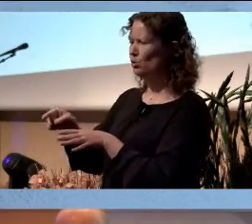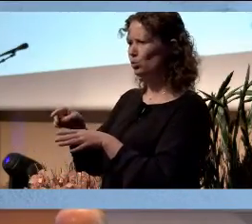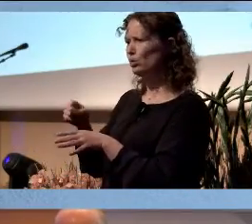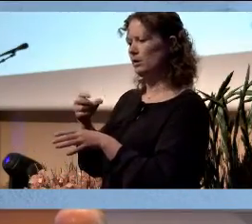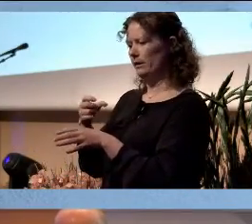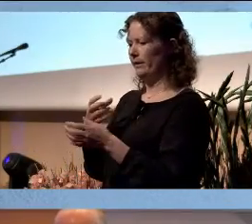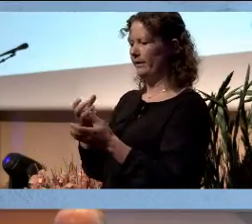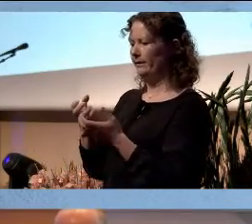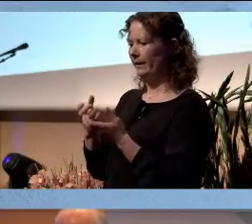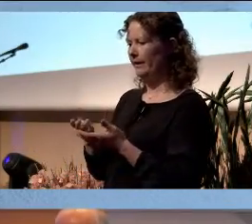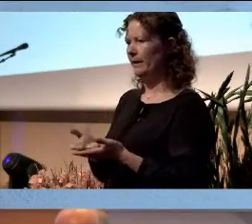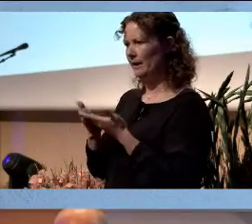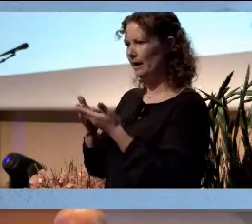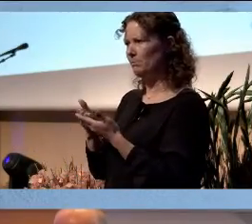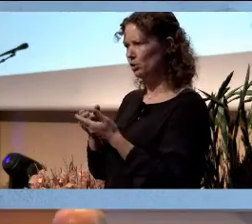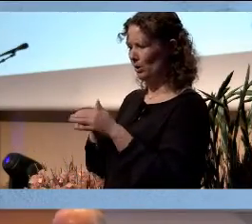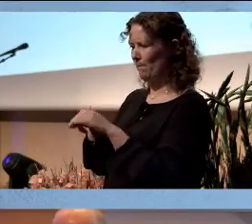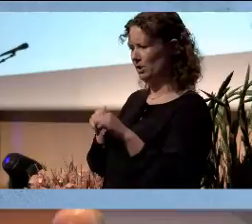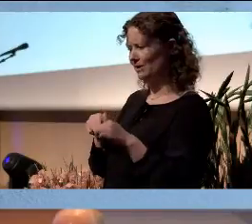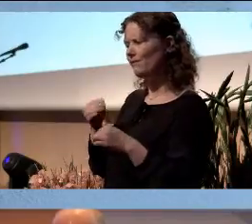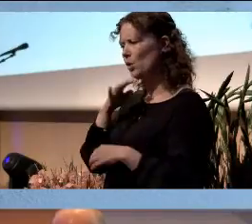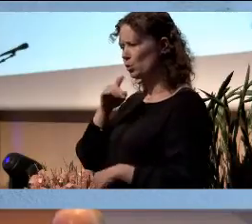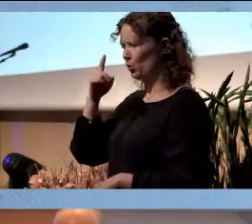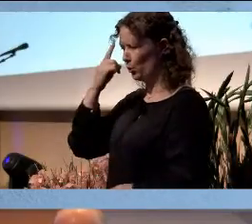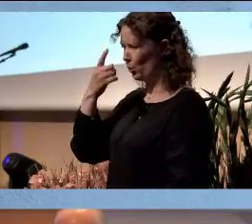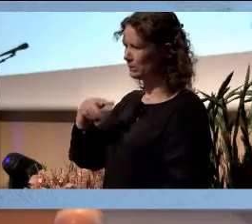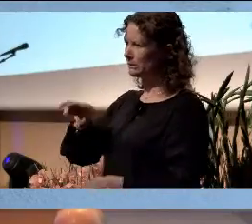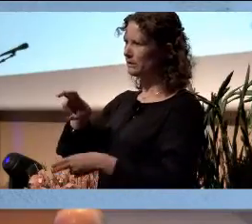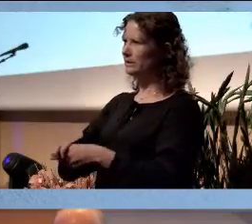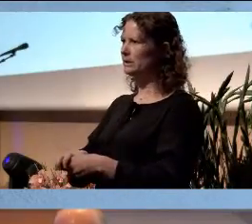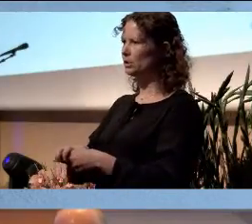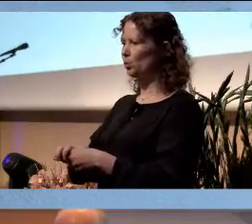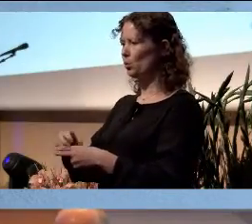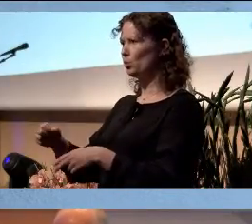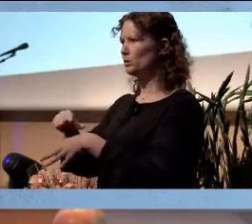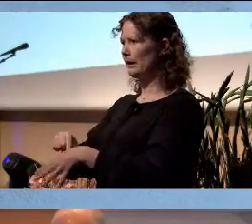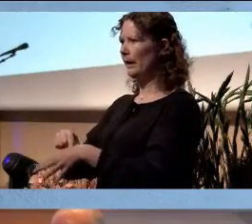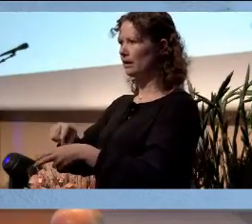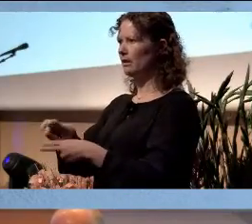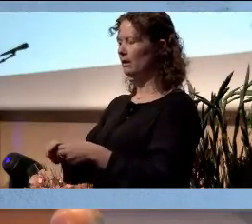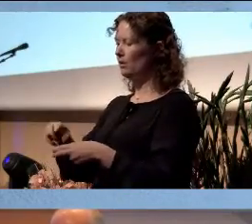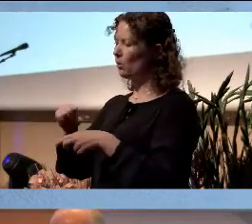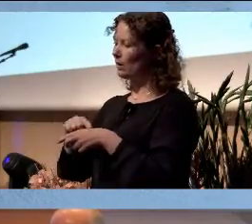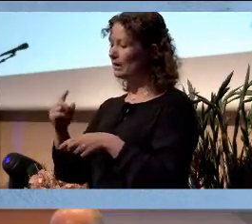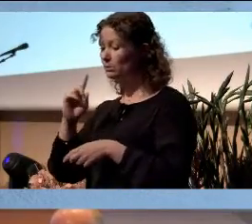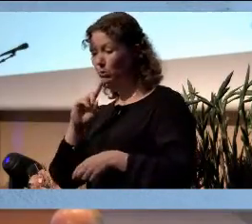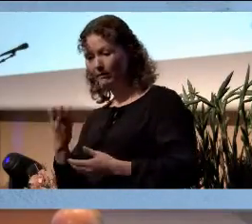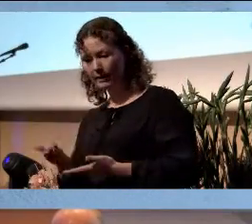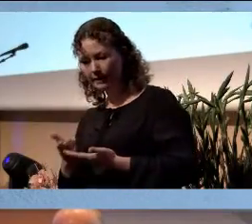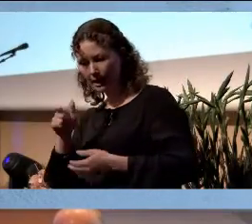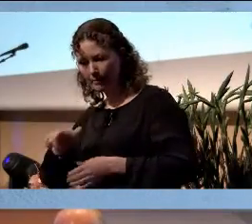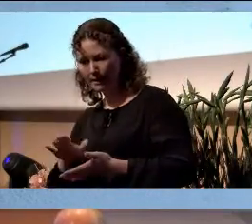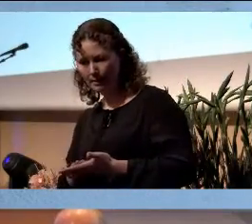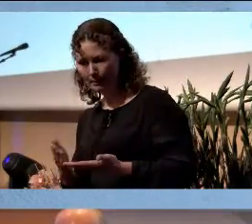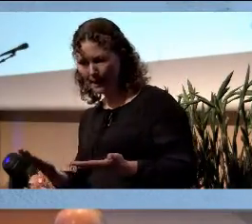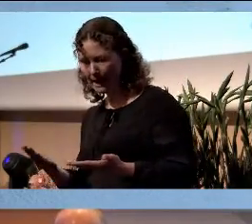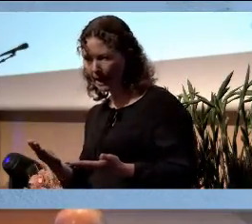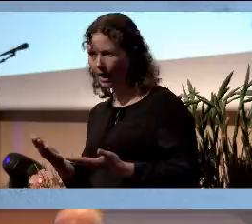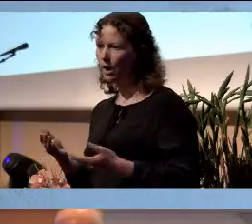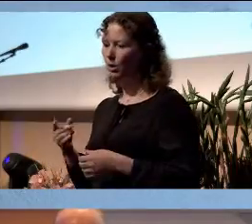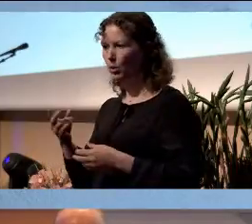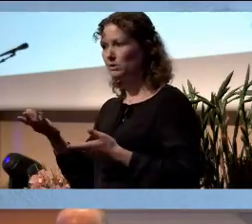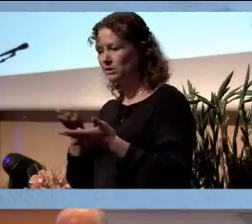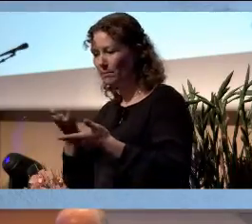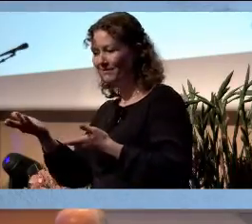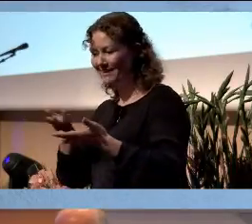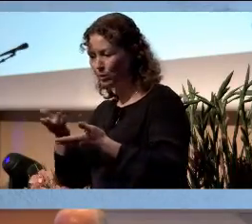hjelpetrengende passiv. Folk tror at de skal sette seg ned i stolen hos legen, så spør legen hva kan jeg hjelpe deg med, og så finner du ut det